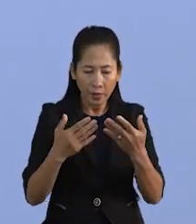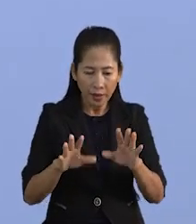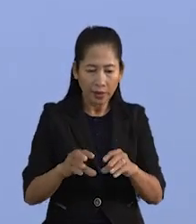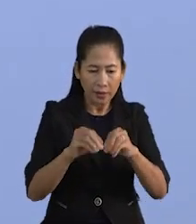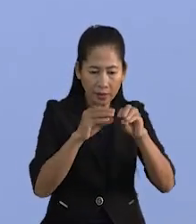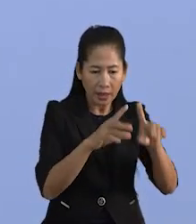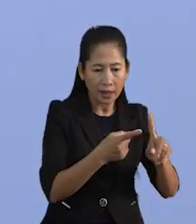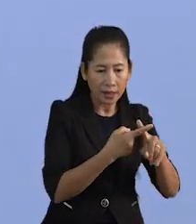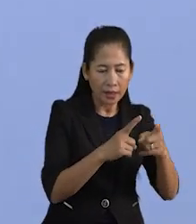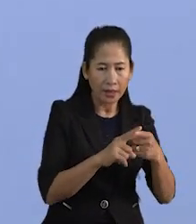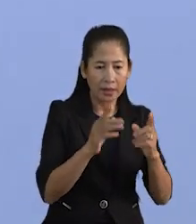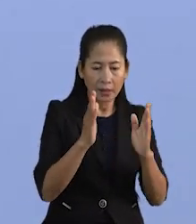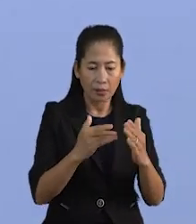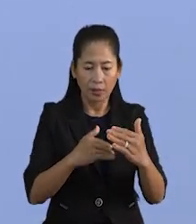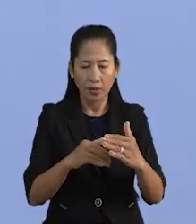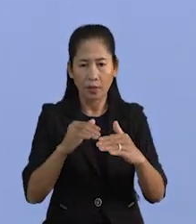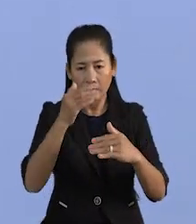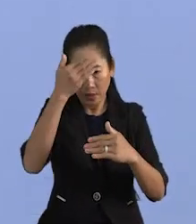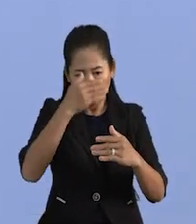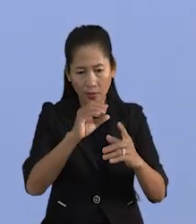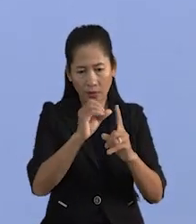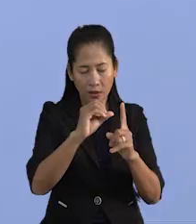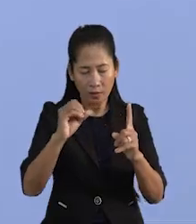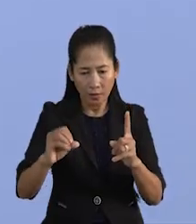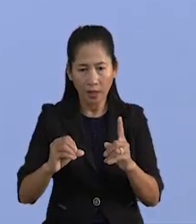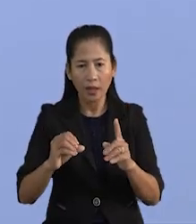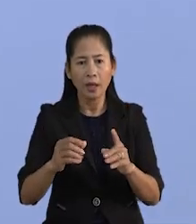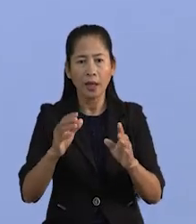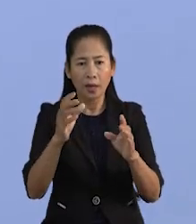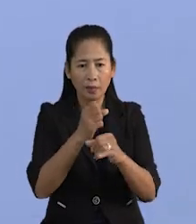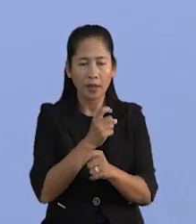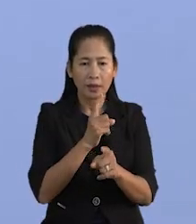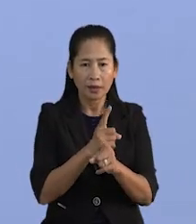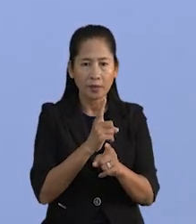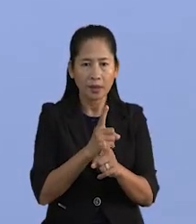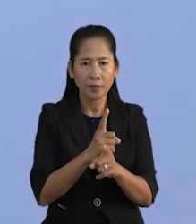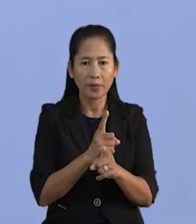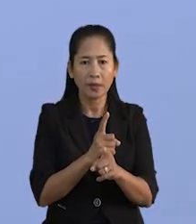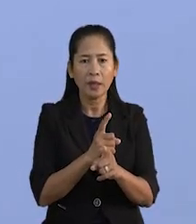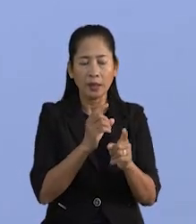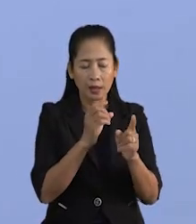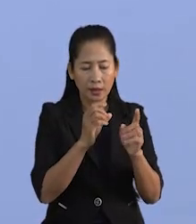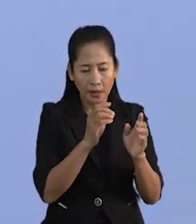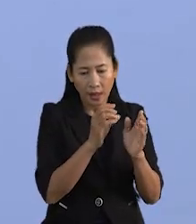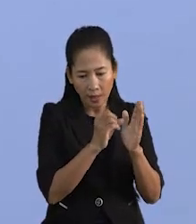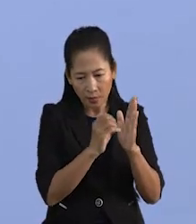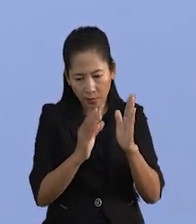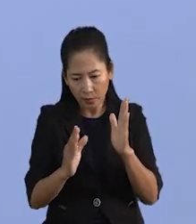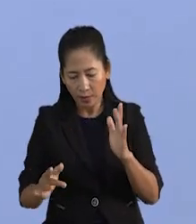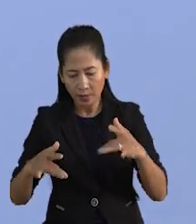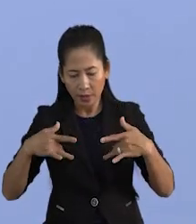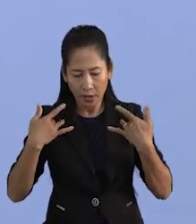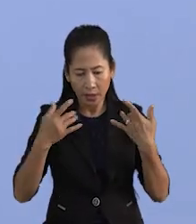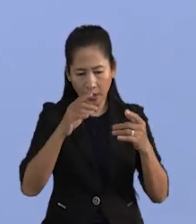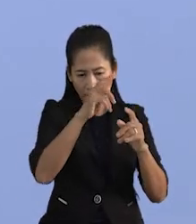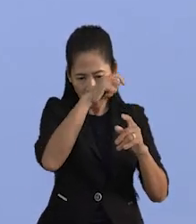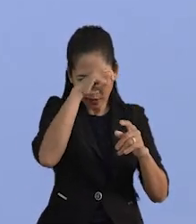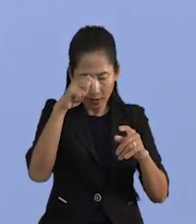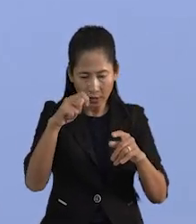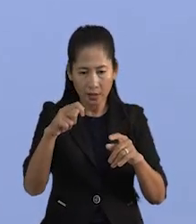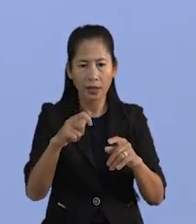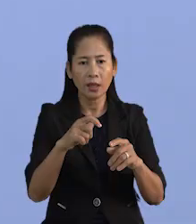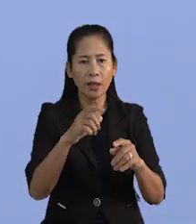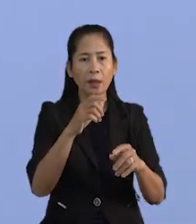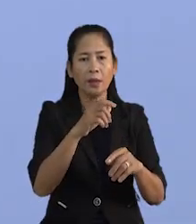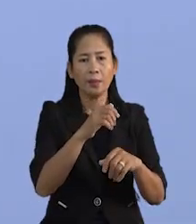ដាក់លេខក្នុងប្រអប់ខាងមុខលបះឲ្យបានត្រឹមត្រូវតាមលំដាប់ព្រឹត្តិការណ៍នៃរឿងមេមន់និង